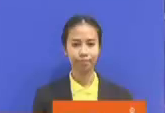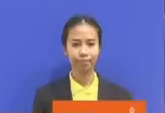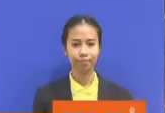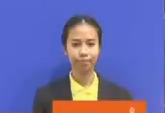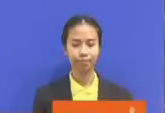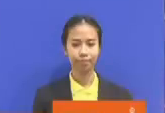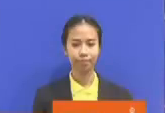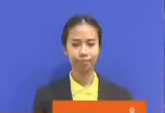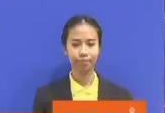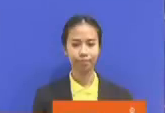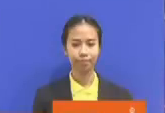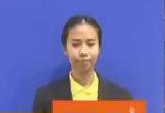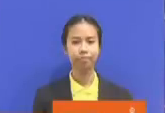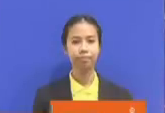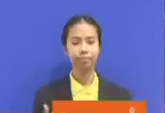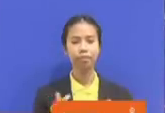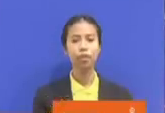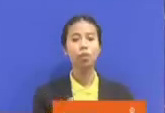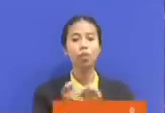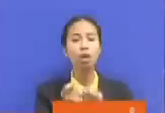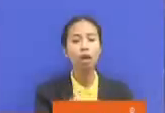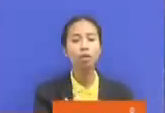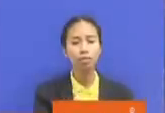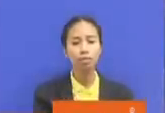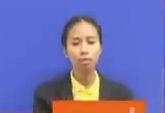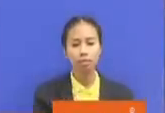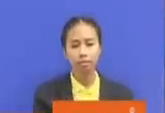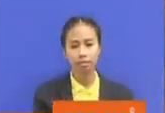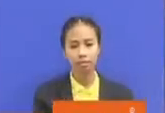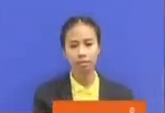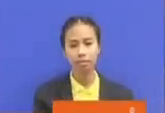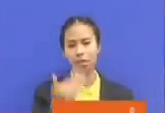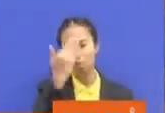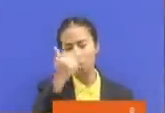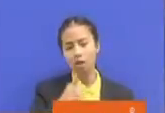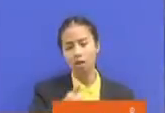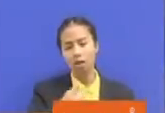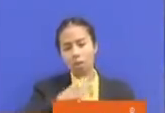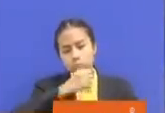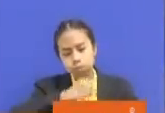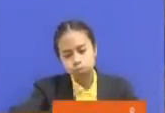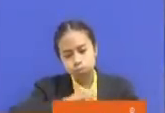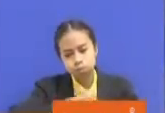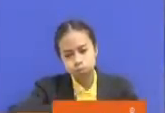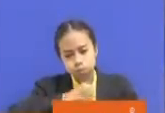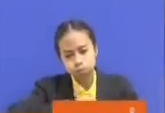ผมขออนุญาตเรียนน้อยนะครับโอ๊ยน่อชาคนแก่ก็